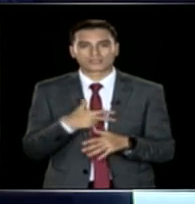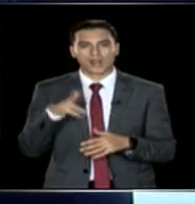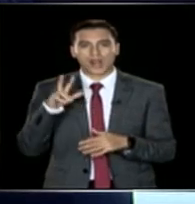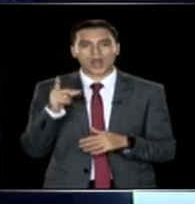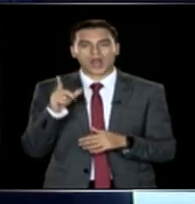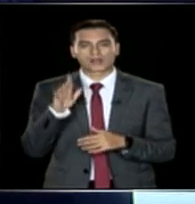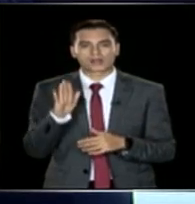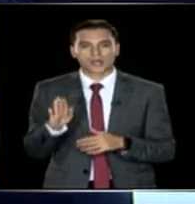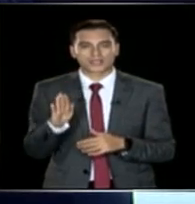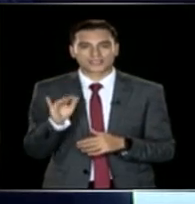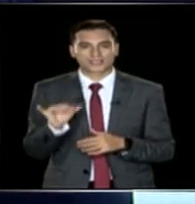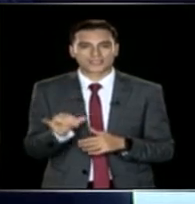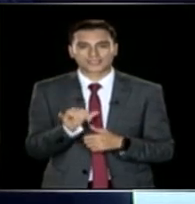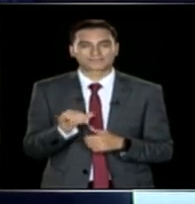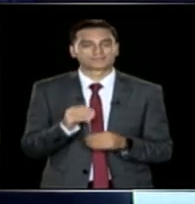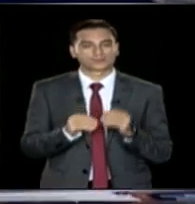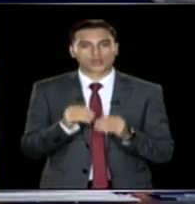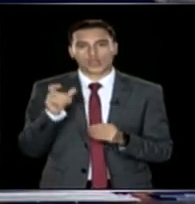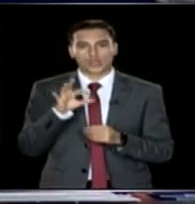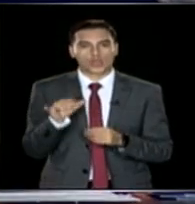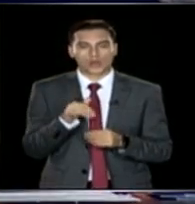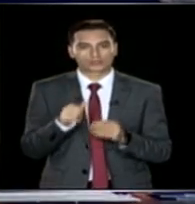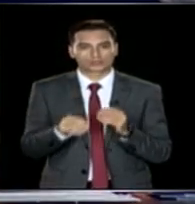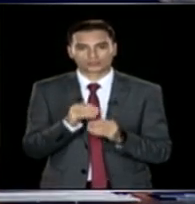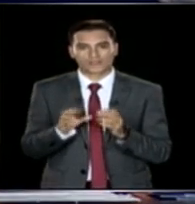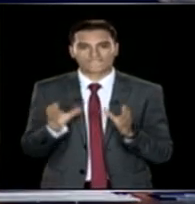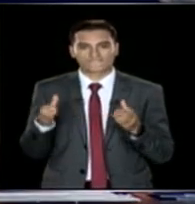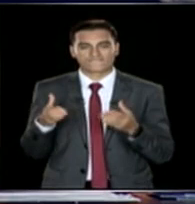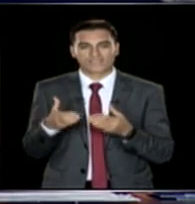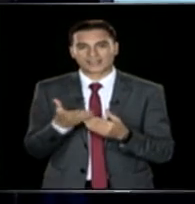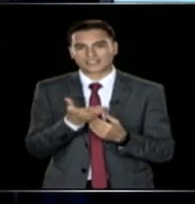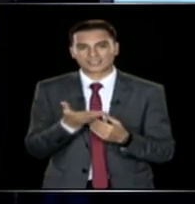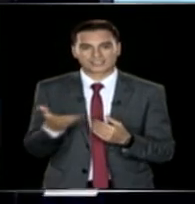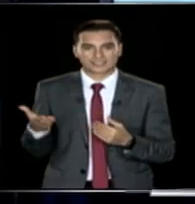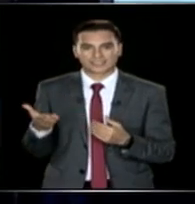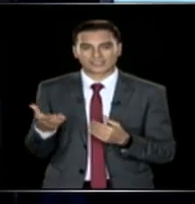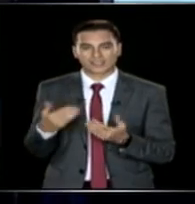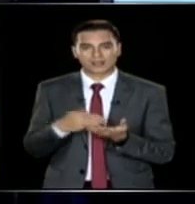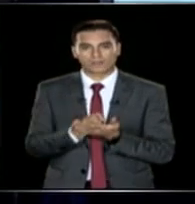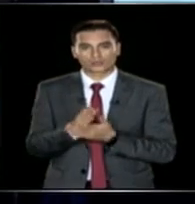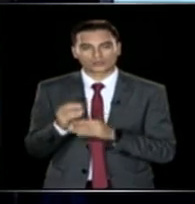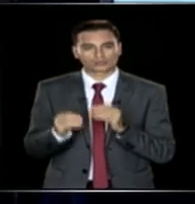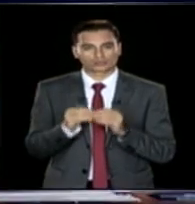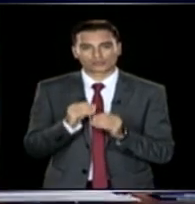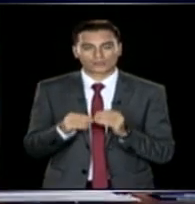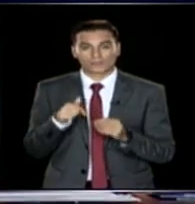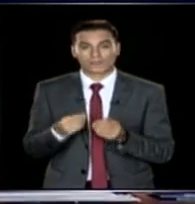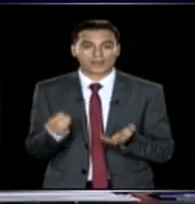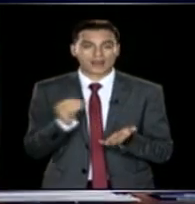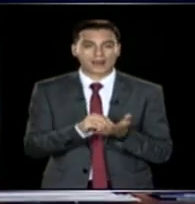الأطلسي. هارد لك يا نوع، وهارد لك لفريق البوصلة.